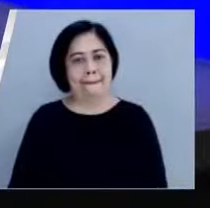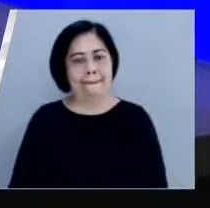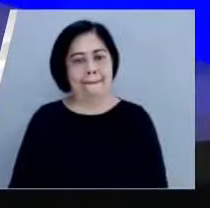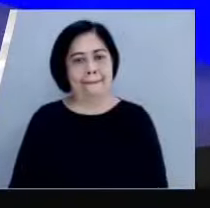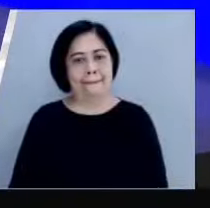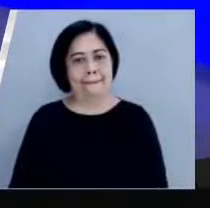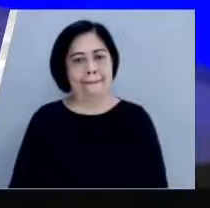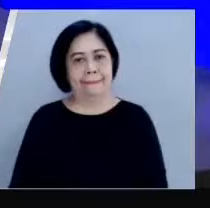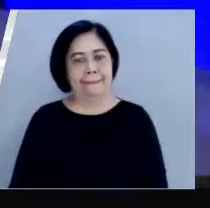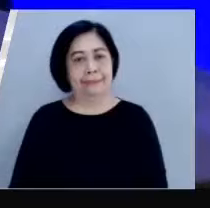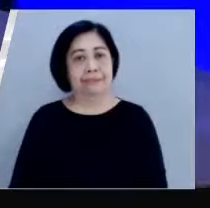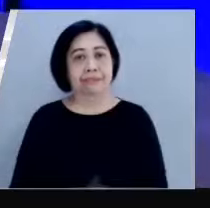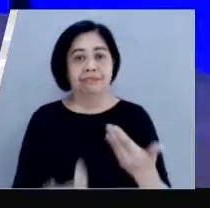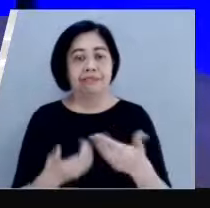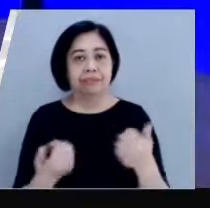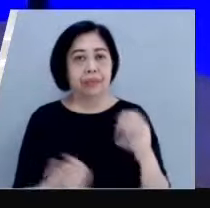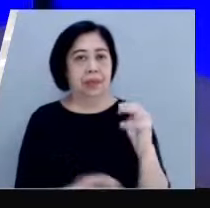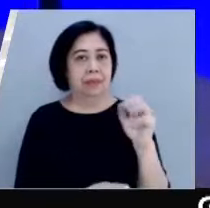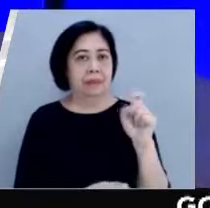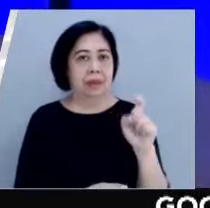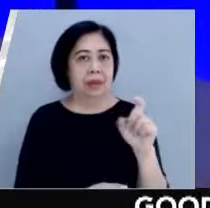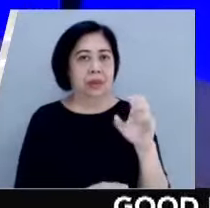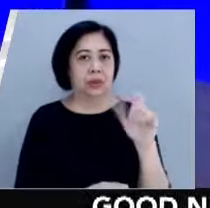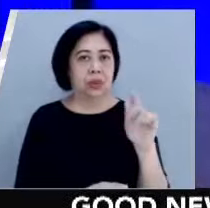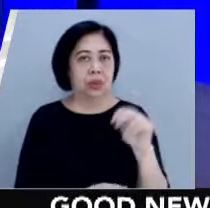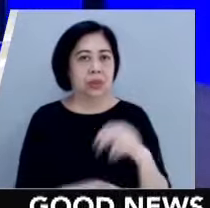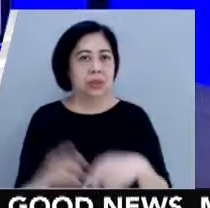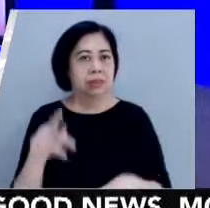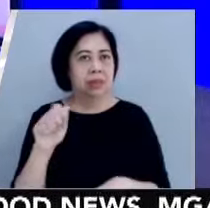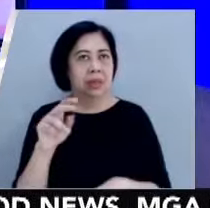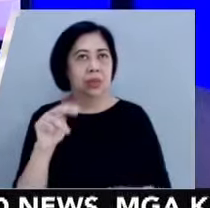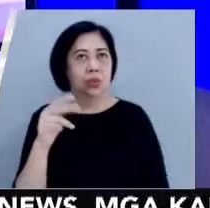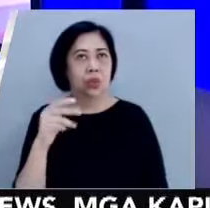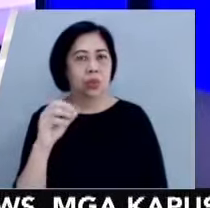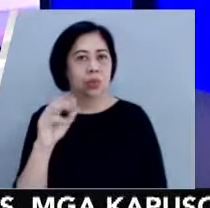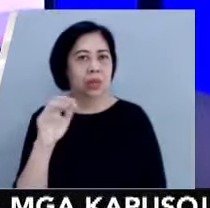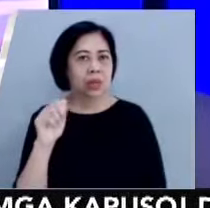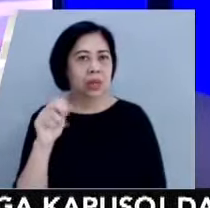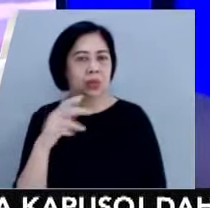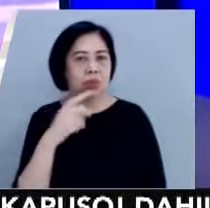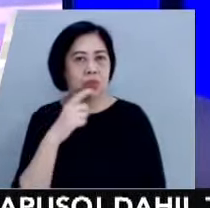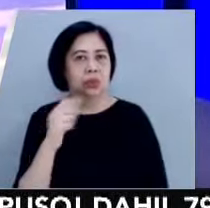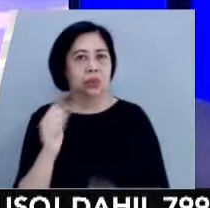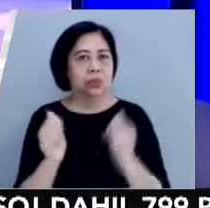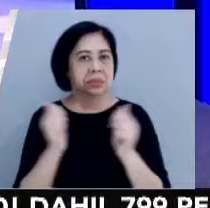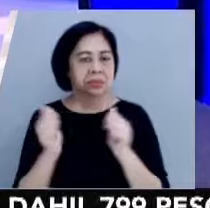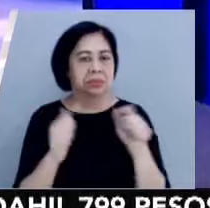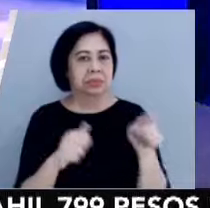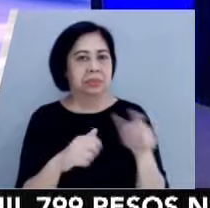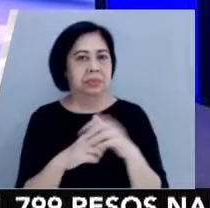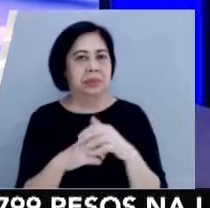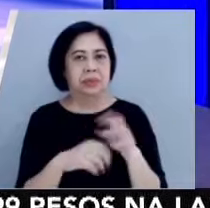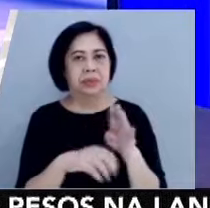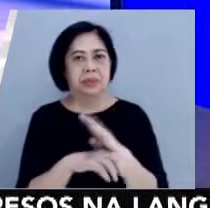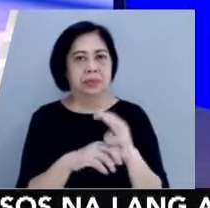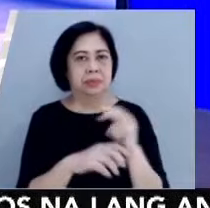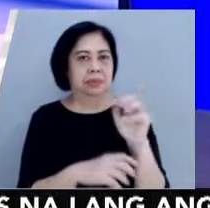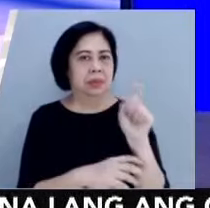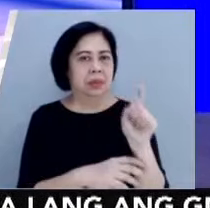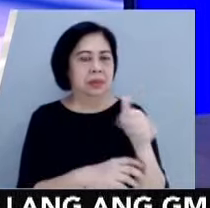Divorce na sina Max Collins at Pancho Magno, ayon mismo yan sa Sparkle artist at celebrity mom. Busy rin si Max sa ibang ventures